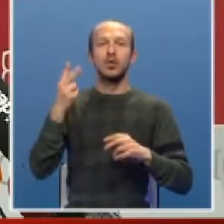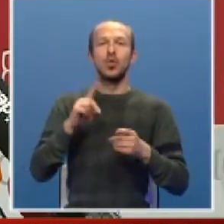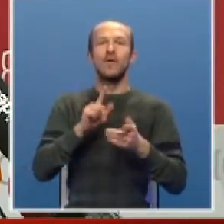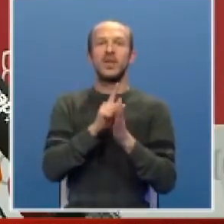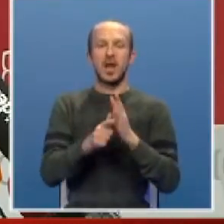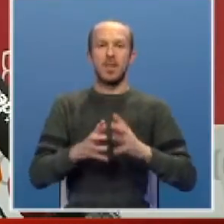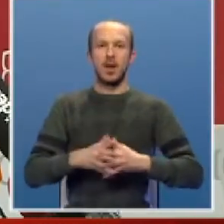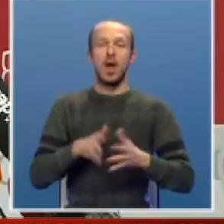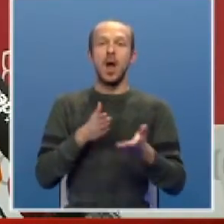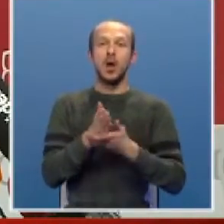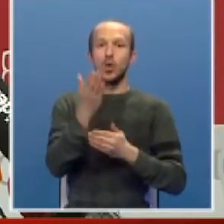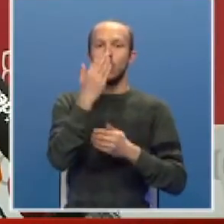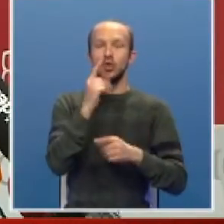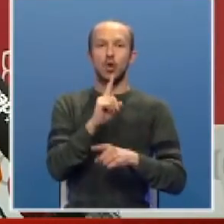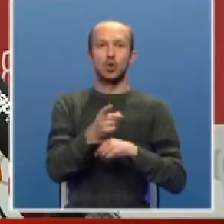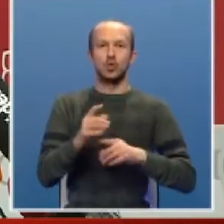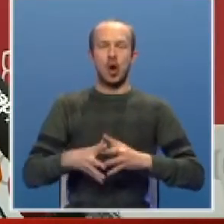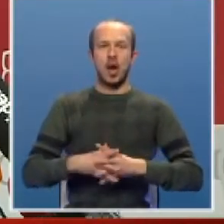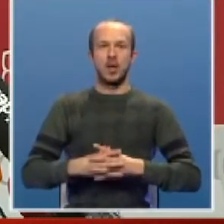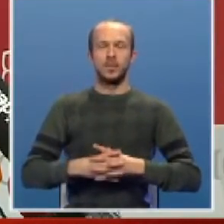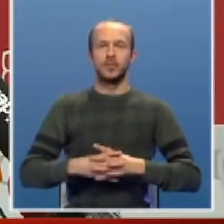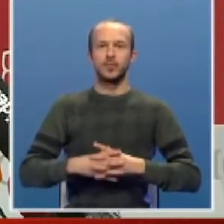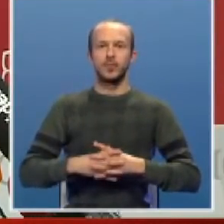vrijeme. Ako hoće da se odlučuje